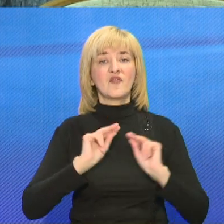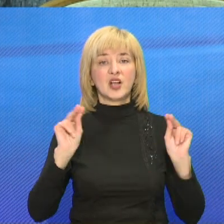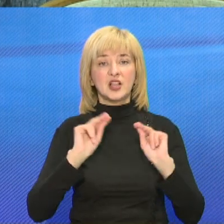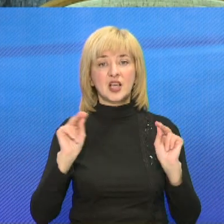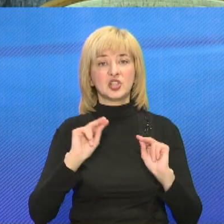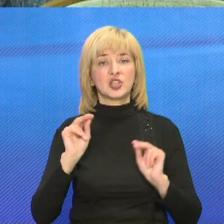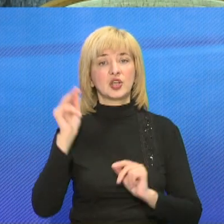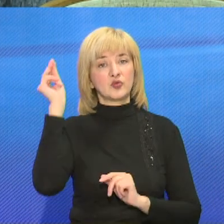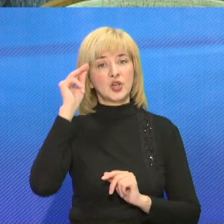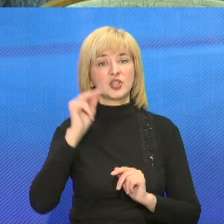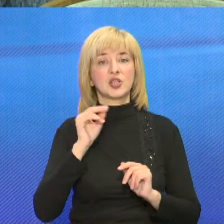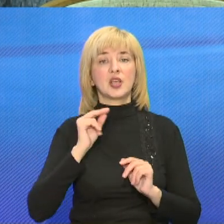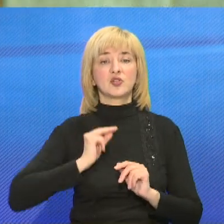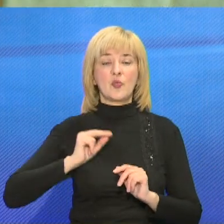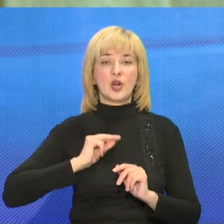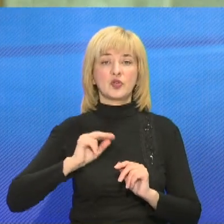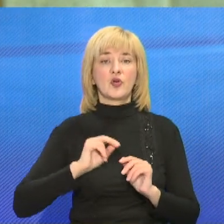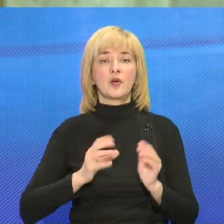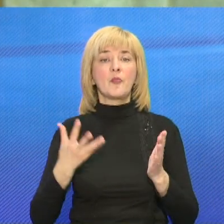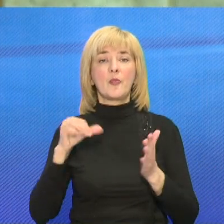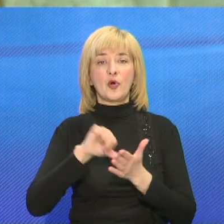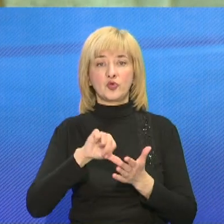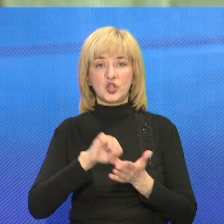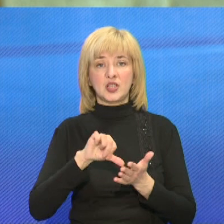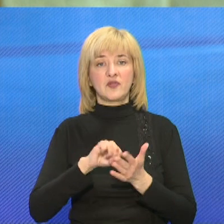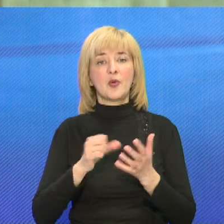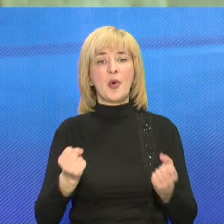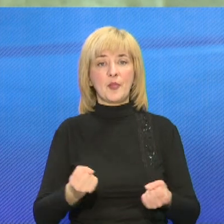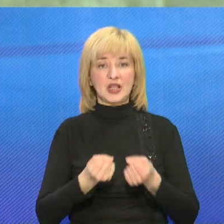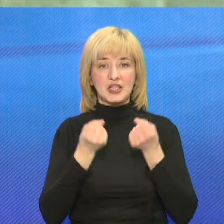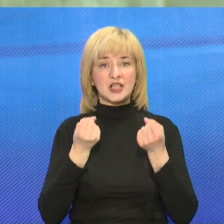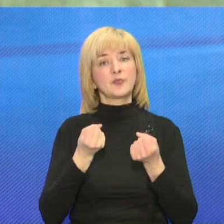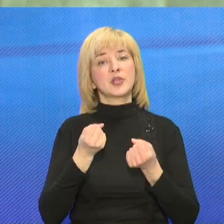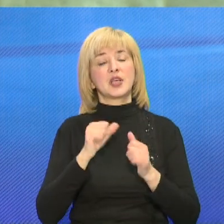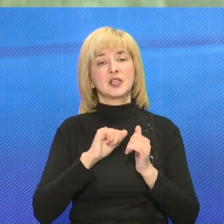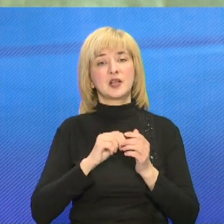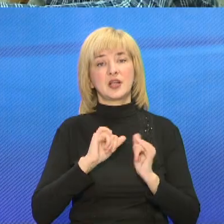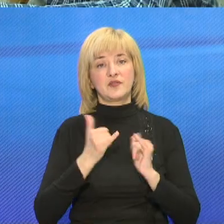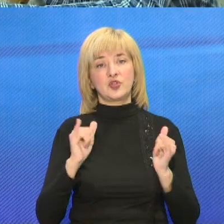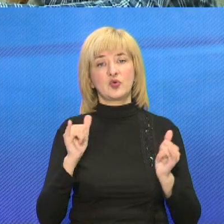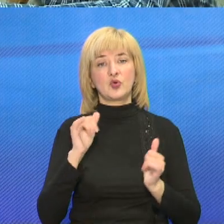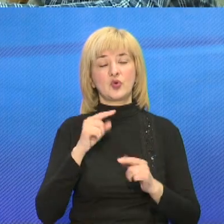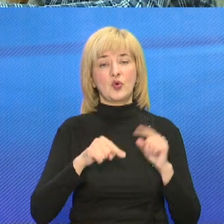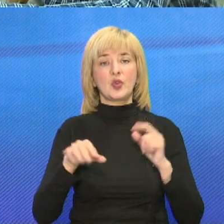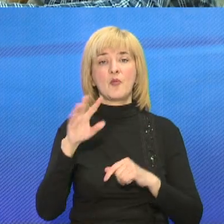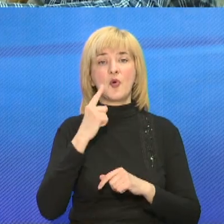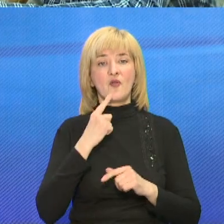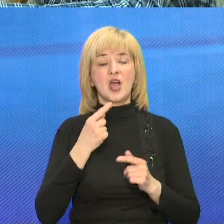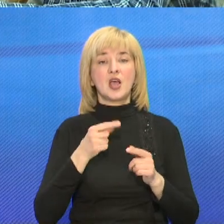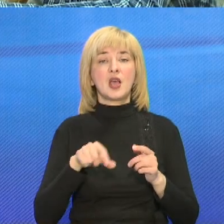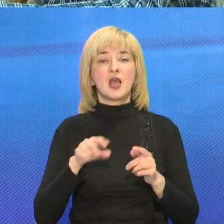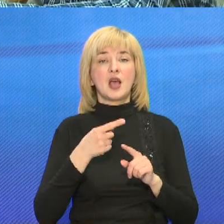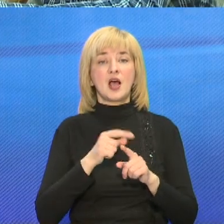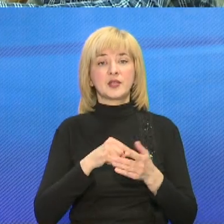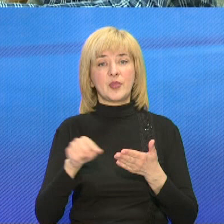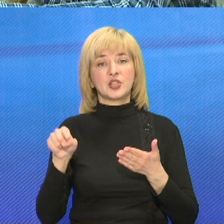одной метой – долучиться до сусветной инициативы по подтримке и содейничине развитию родной мовы. Та слово означается этот